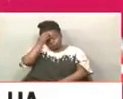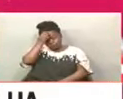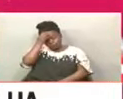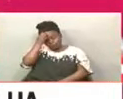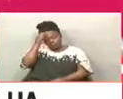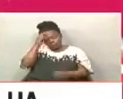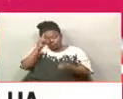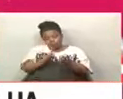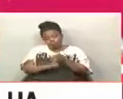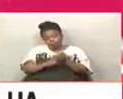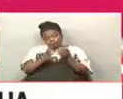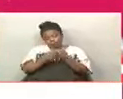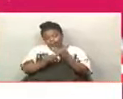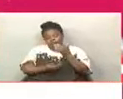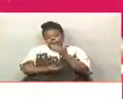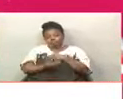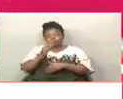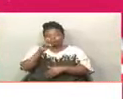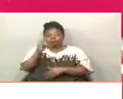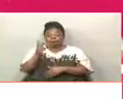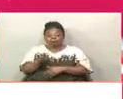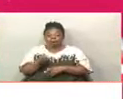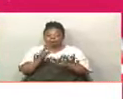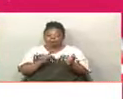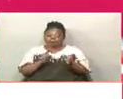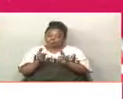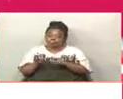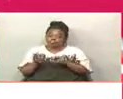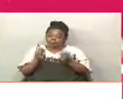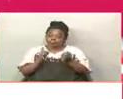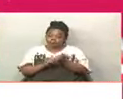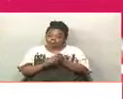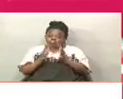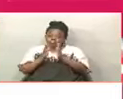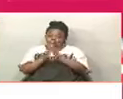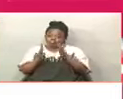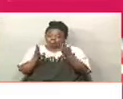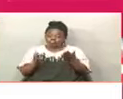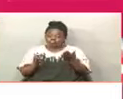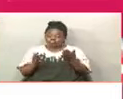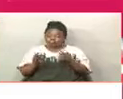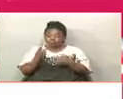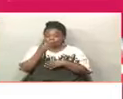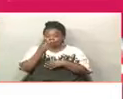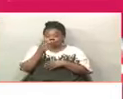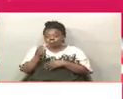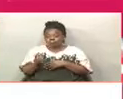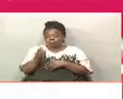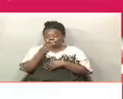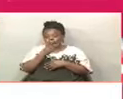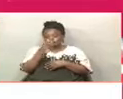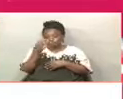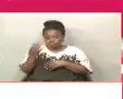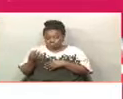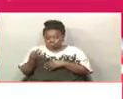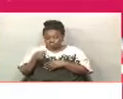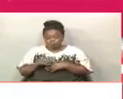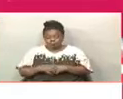Kalekera weekwate kopi yo ku nnusu 12 nga bulijjo ate weefunire n'akatabo ako akakuba torch mu